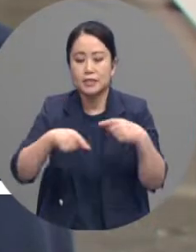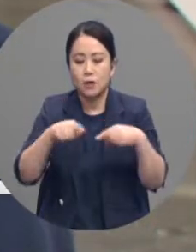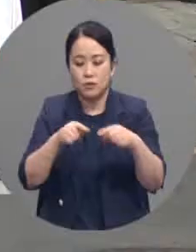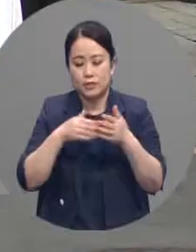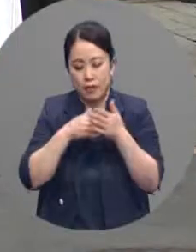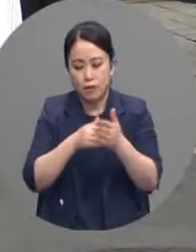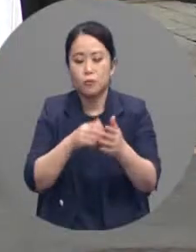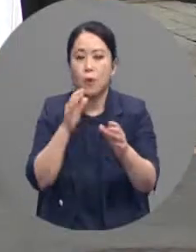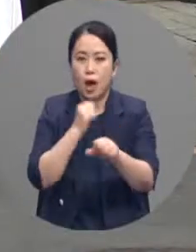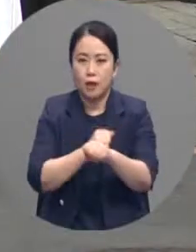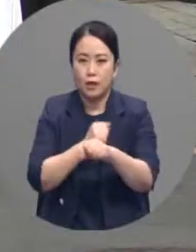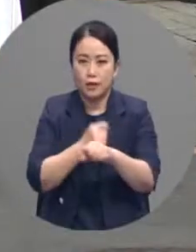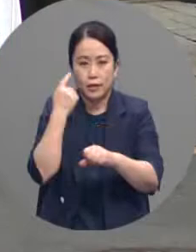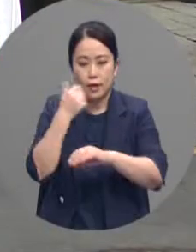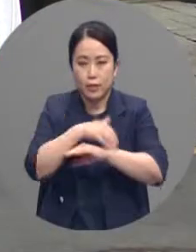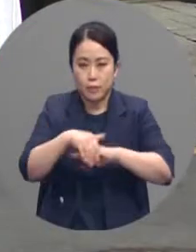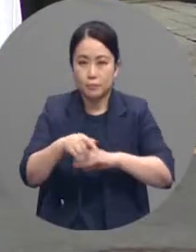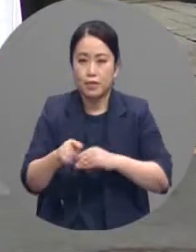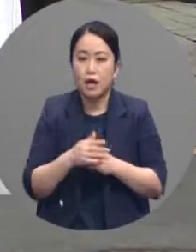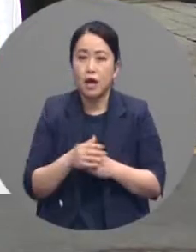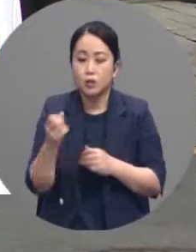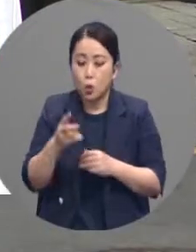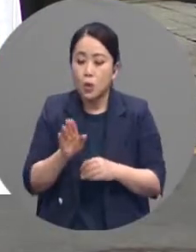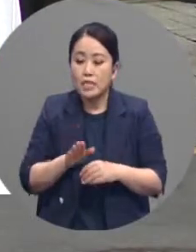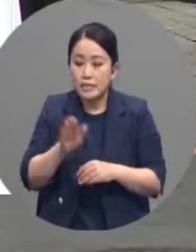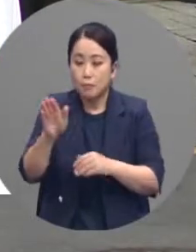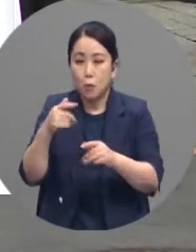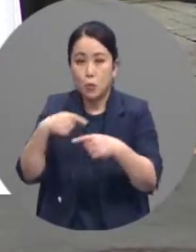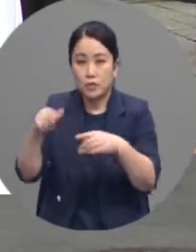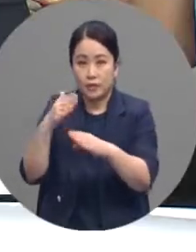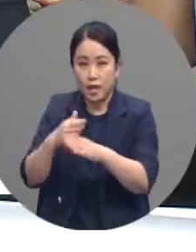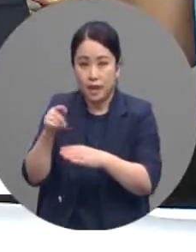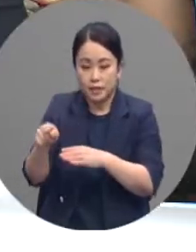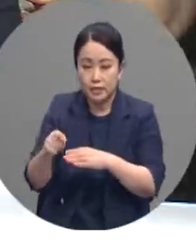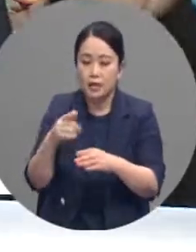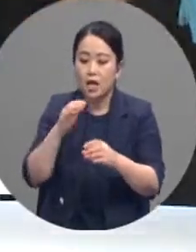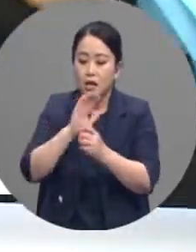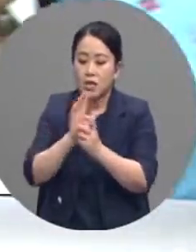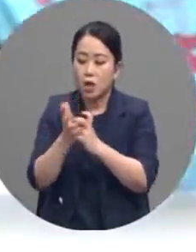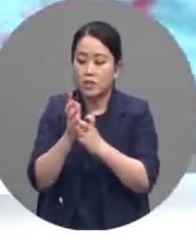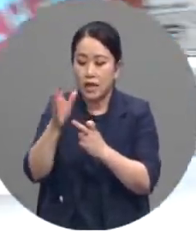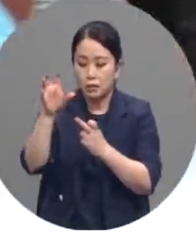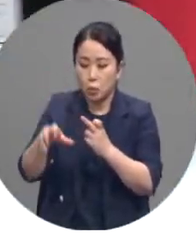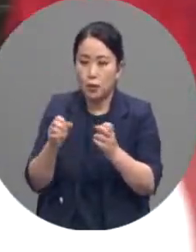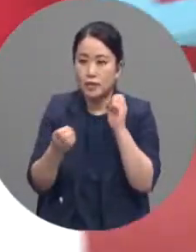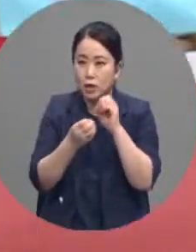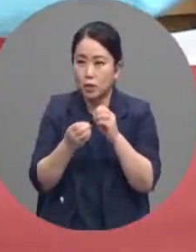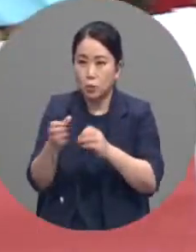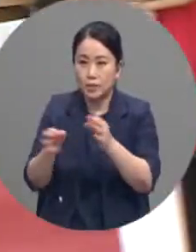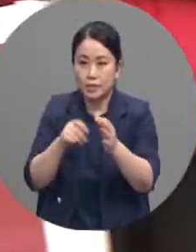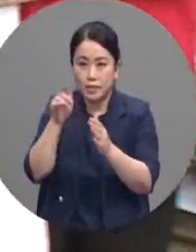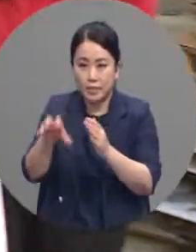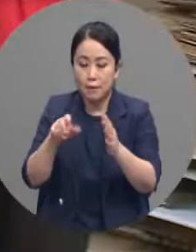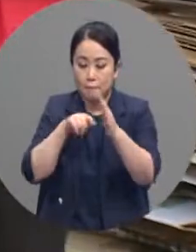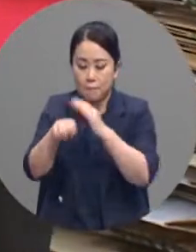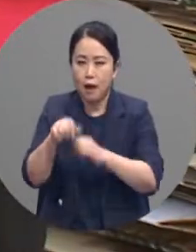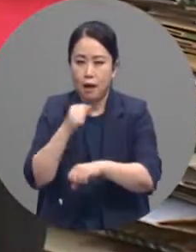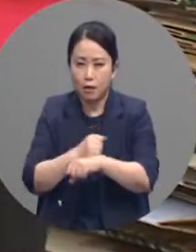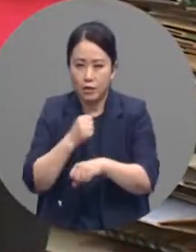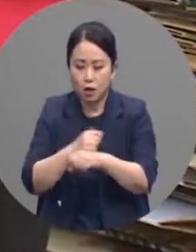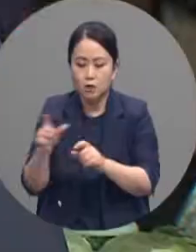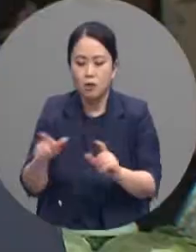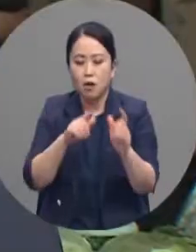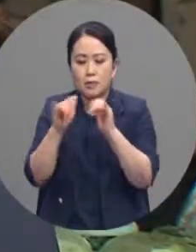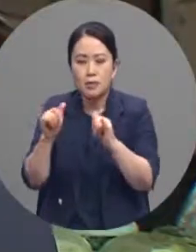하겠습니다. 진보당은 연산동의 한 전통시장을 찾아 장보기 행사를 통해 팍팍한 서민의 삶을